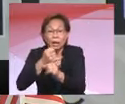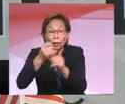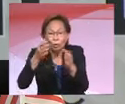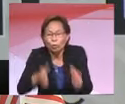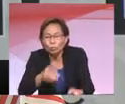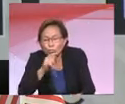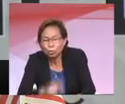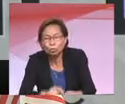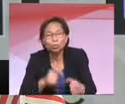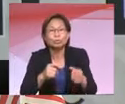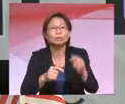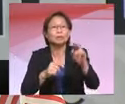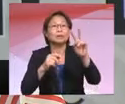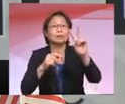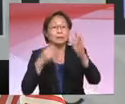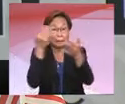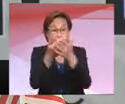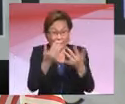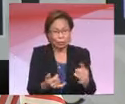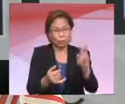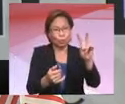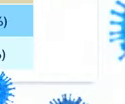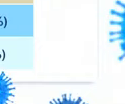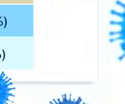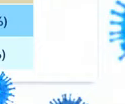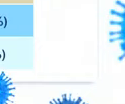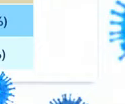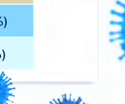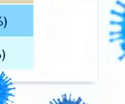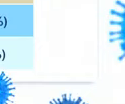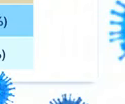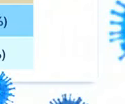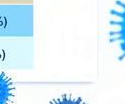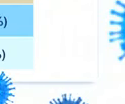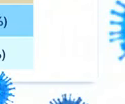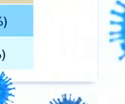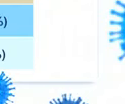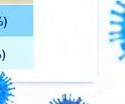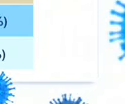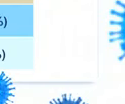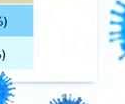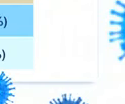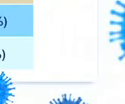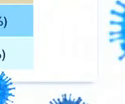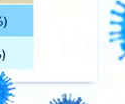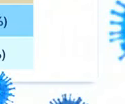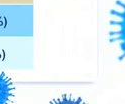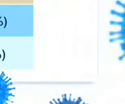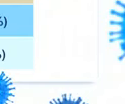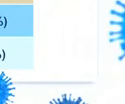sehingga 25 Ogos 2020. Jumlah penghuni, penjaga dan kaki tangan yang dikenal pasti ialah